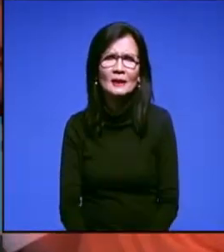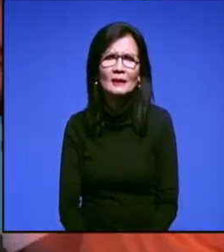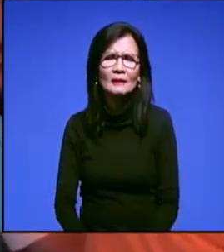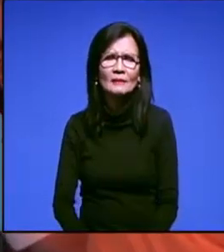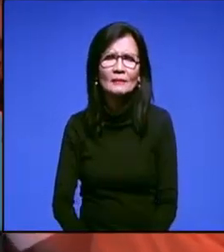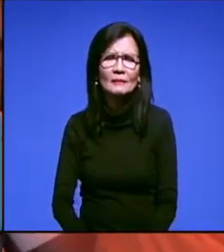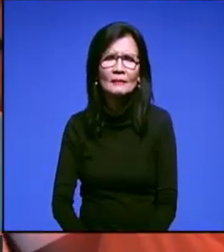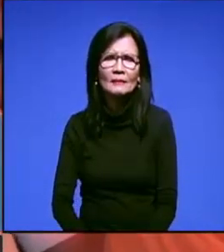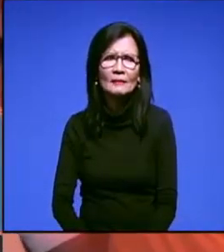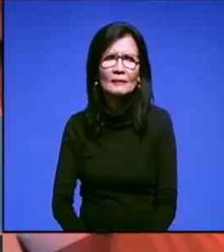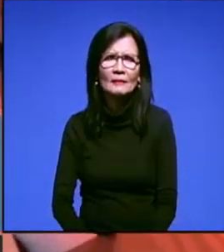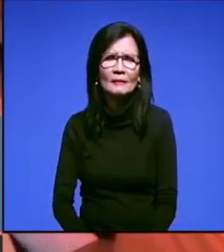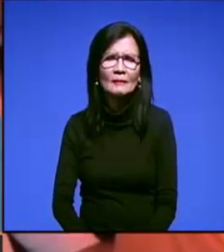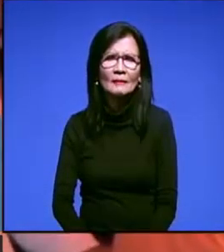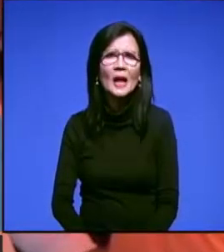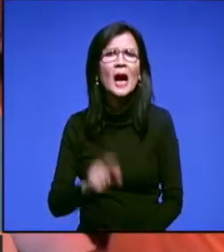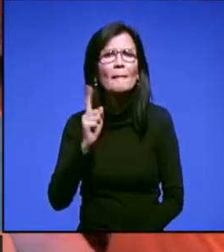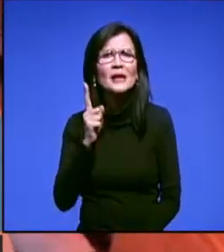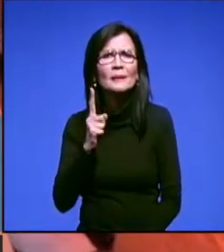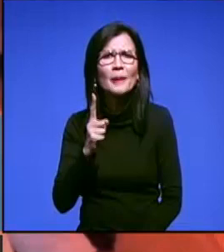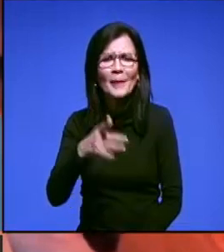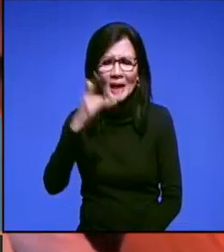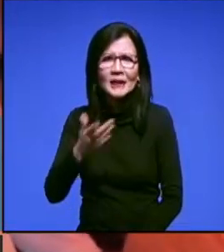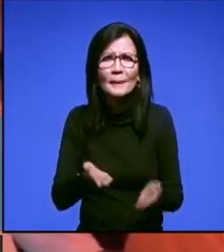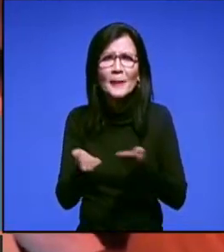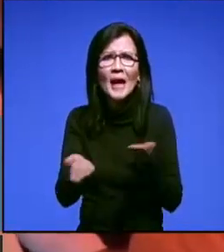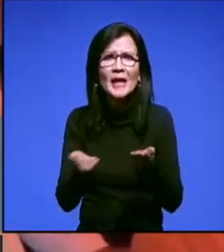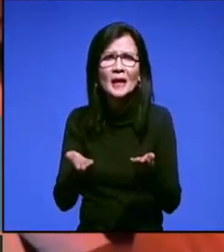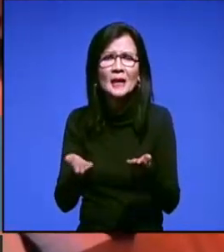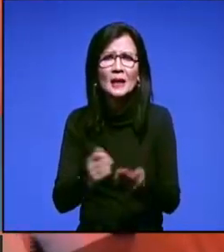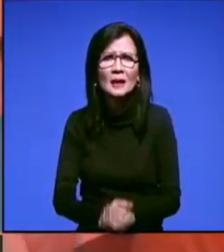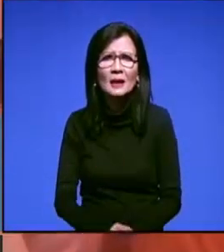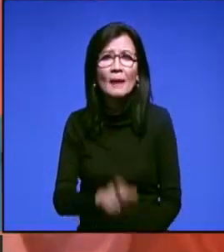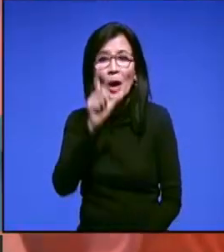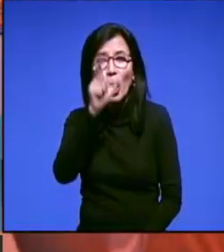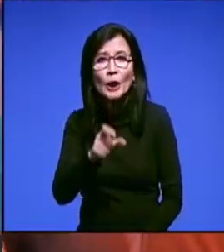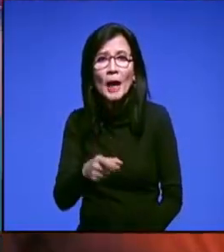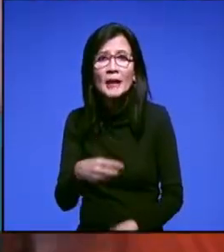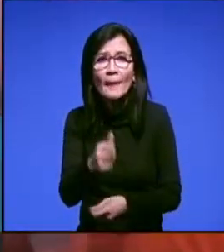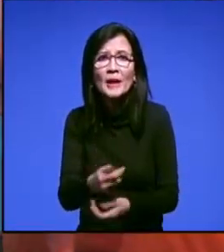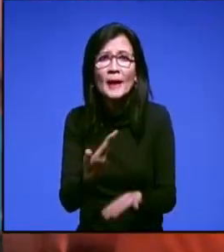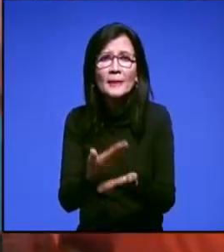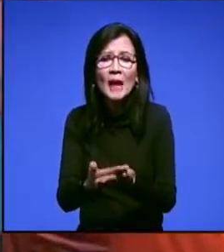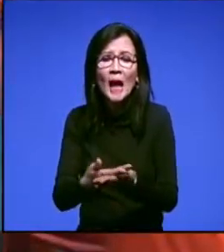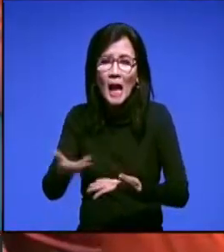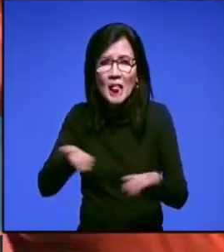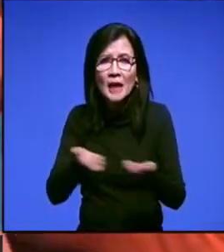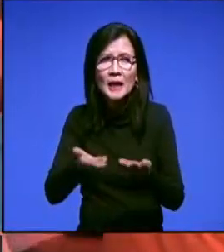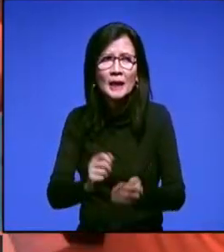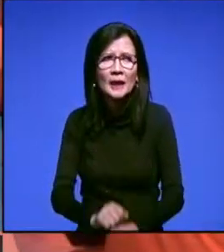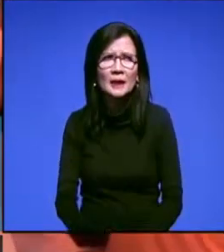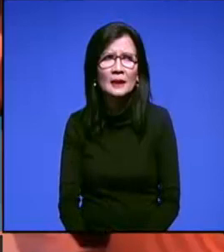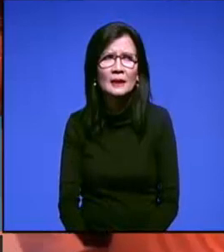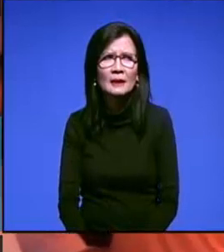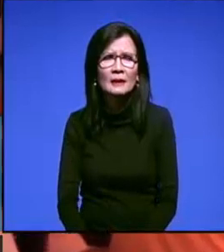Iya. Terus ini kenapa masih ngelayanin sih, Bang? Emang permintaan dari pembelinya apa gimana? Kalau dia makan di